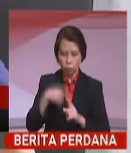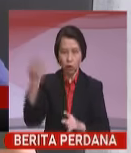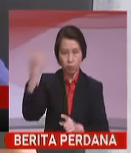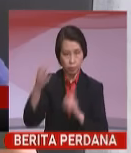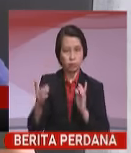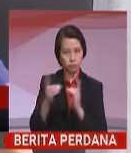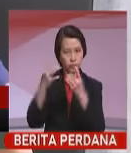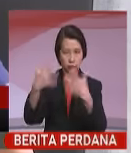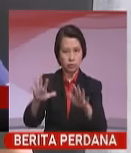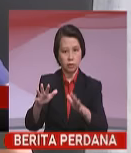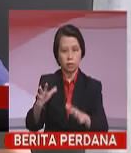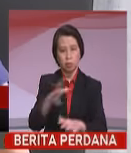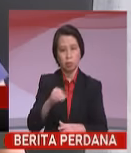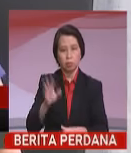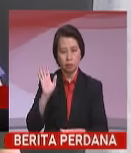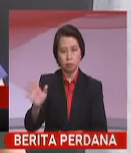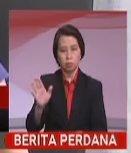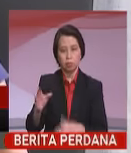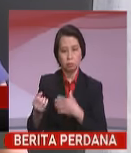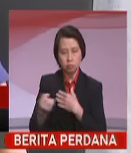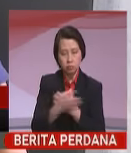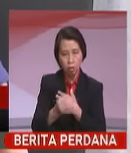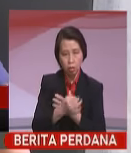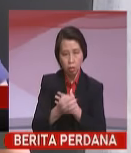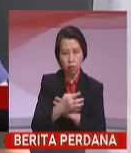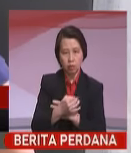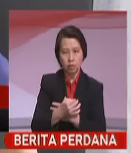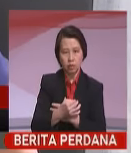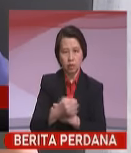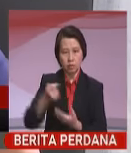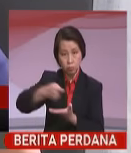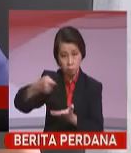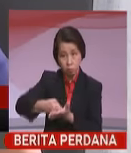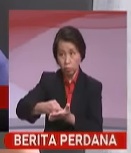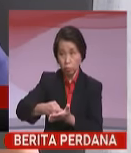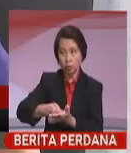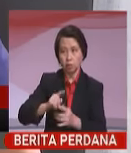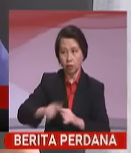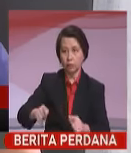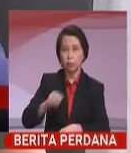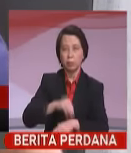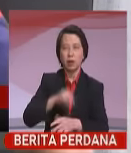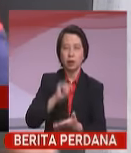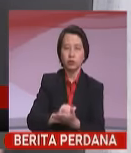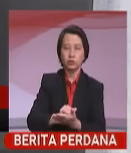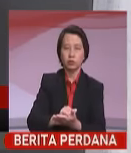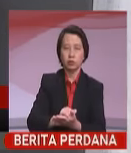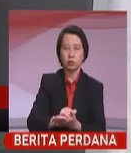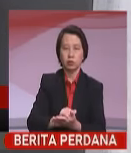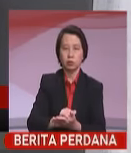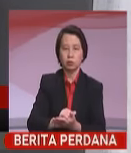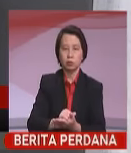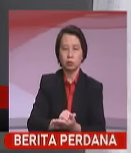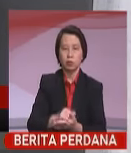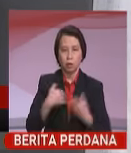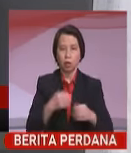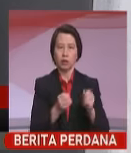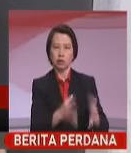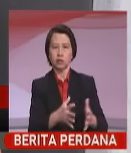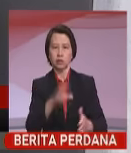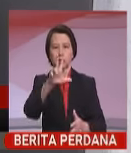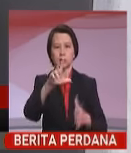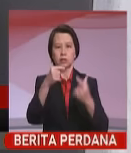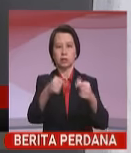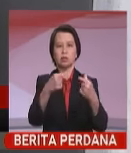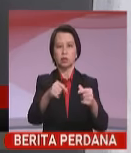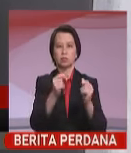ada apa ni hasrat untuk sign saya lah. Tapi masa tu dalam ada dalam baki 3 perlawanan